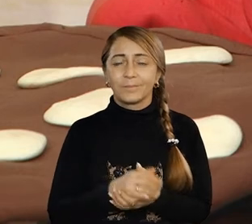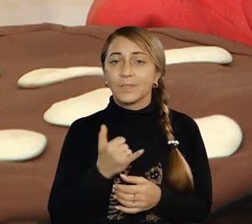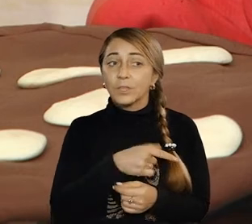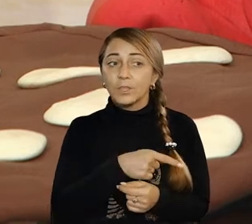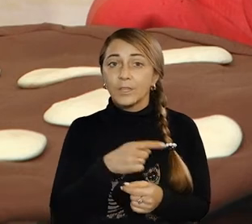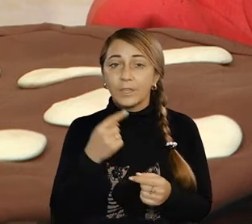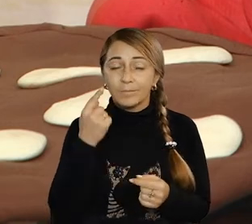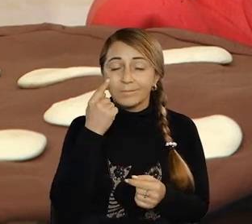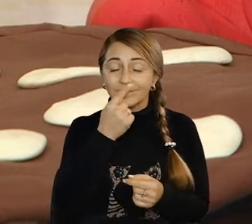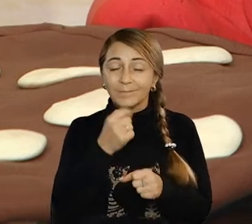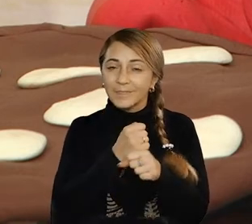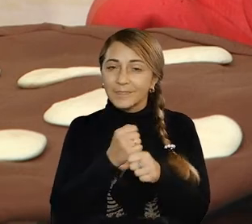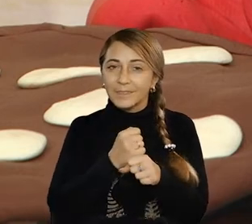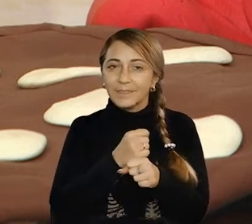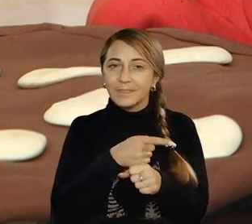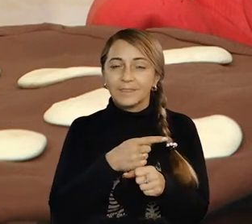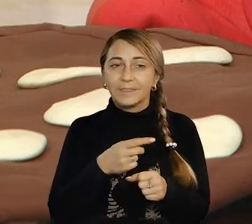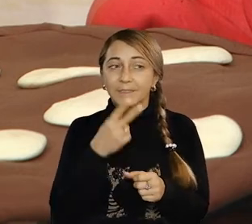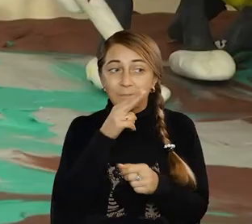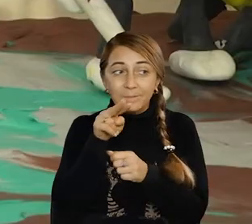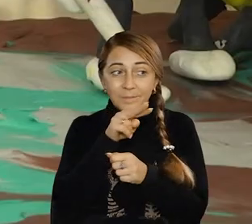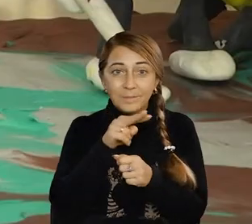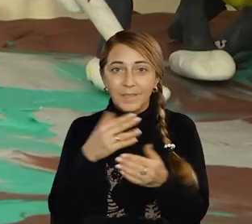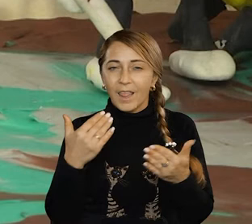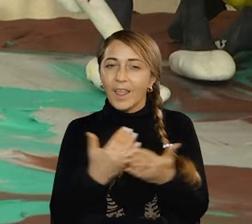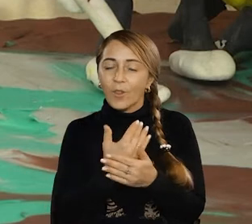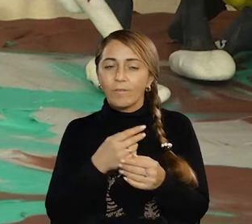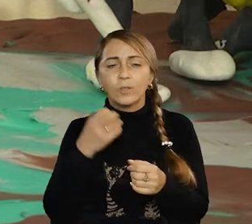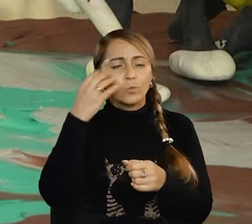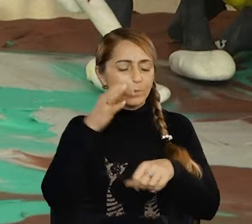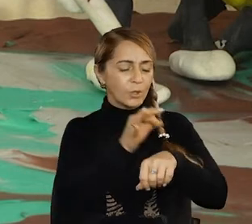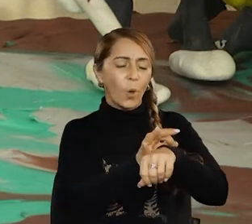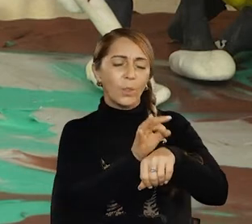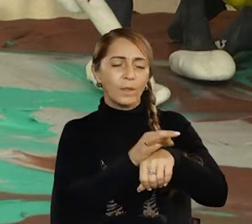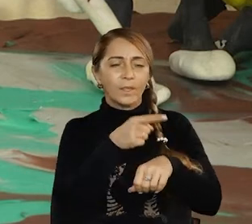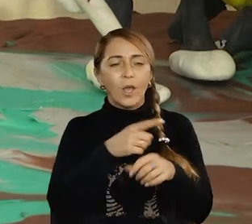Її карі оченята час від часу позирали на новий розумний годинник.